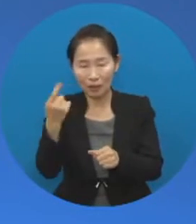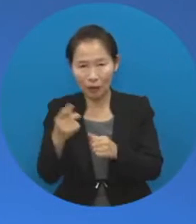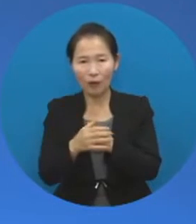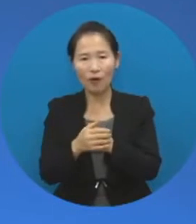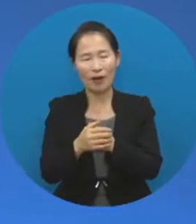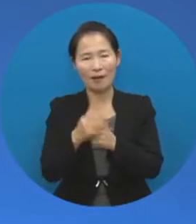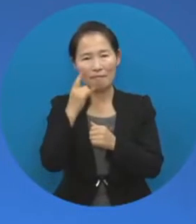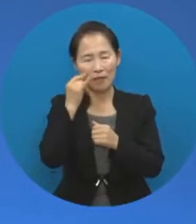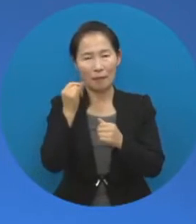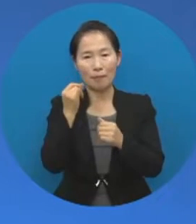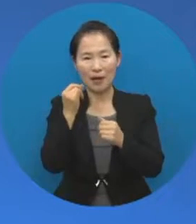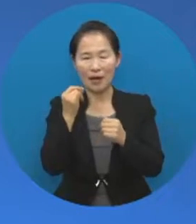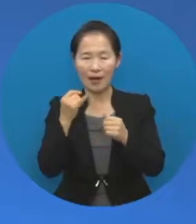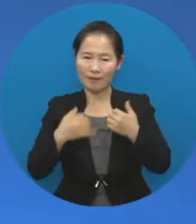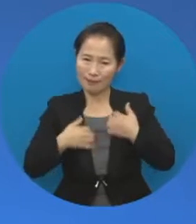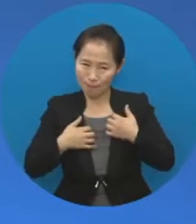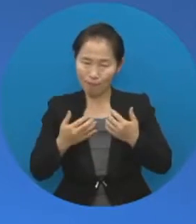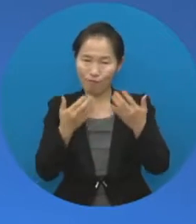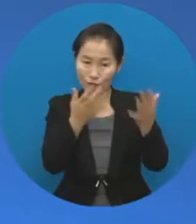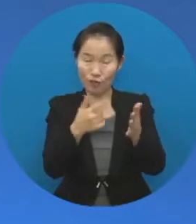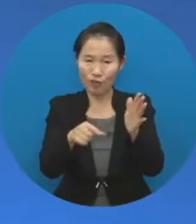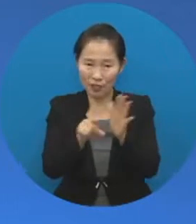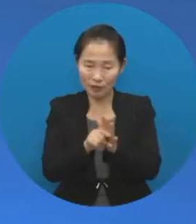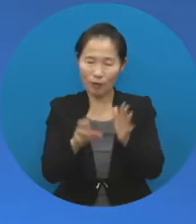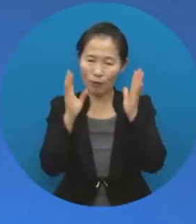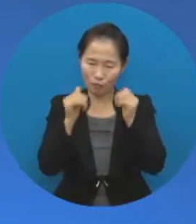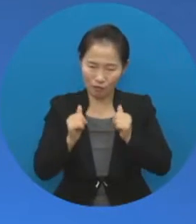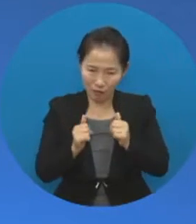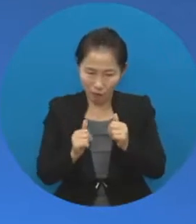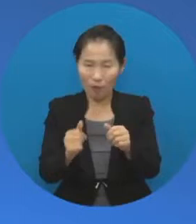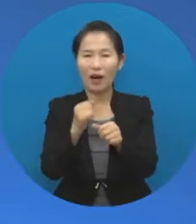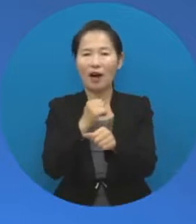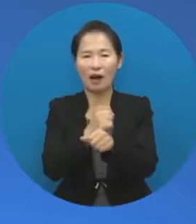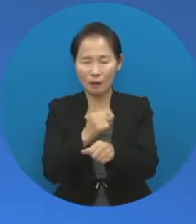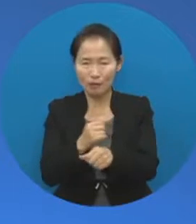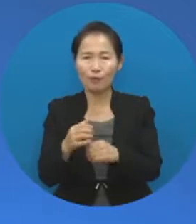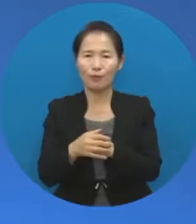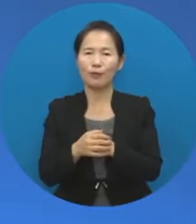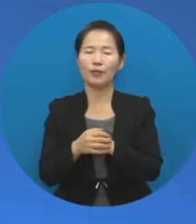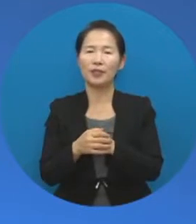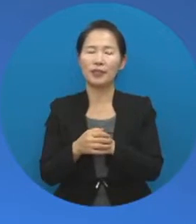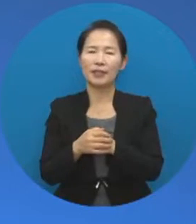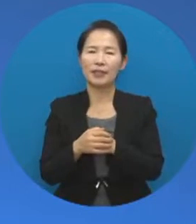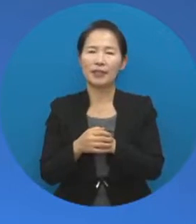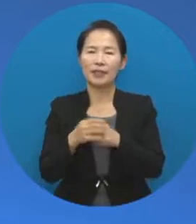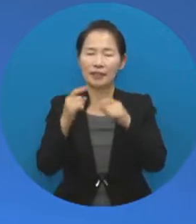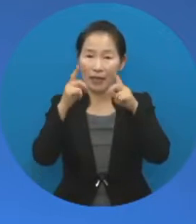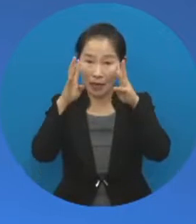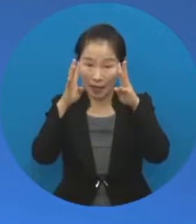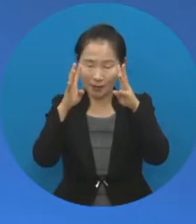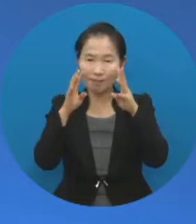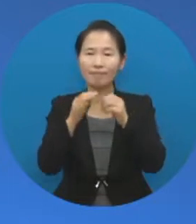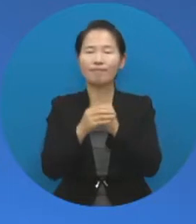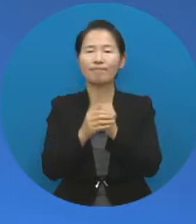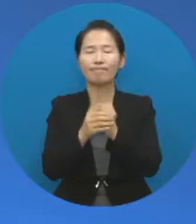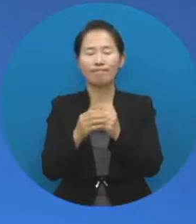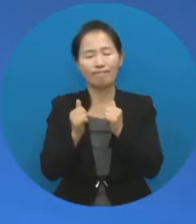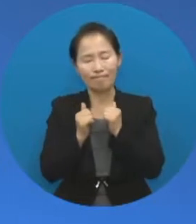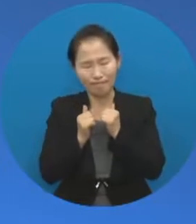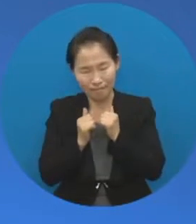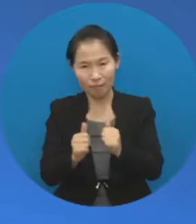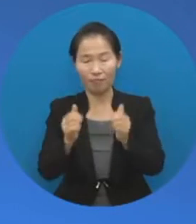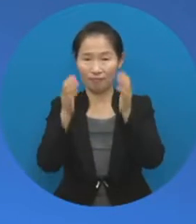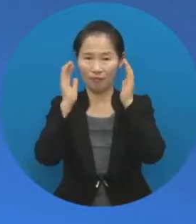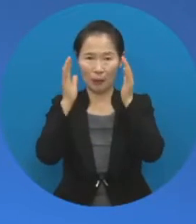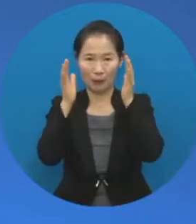엄마를 기쁘게 하기 위해서 공부를 열심히 했고 그렇게 대학 4년을 열심히